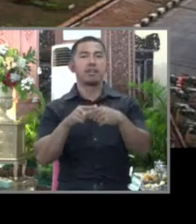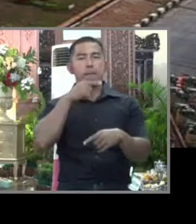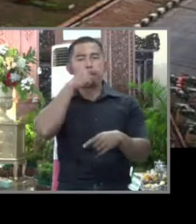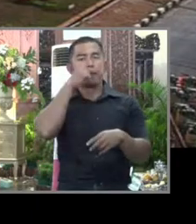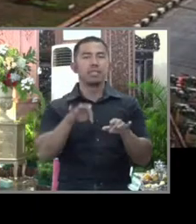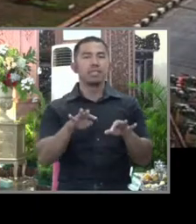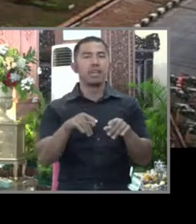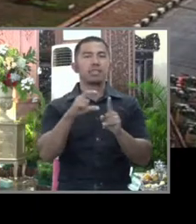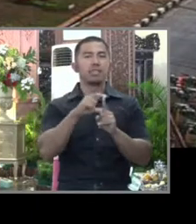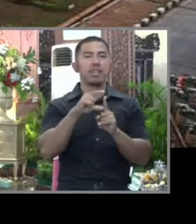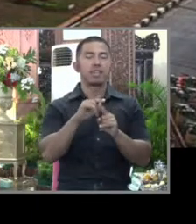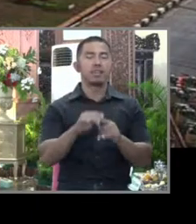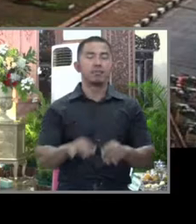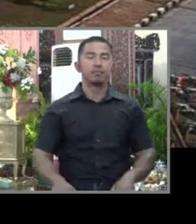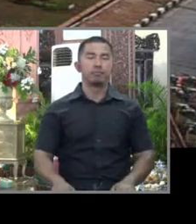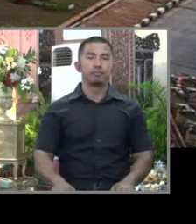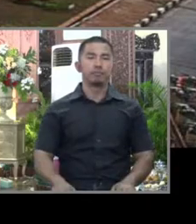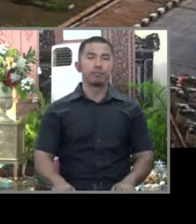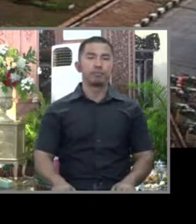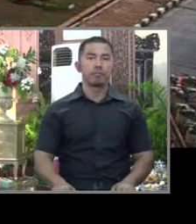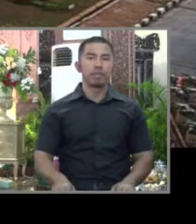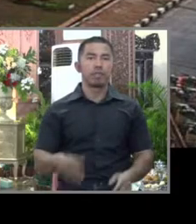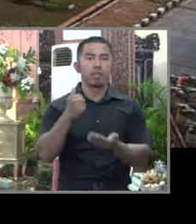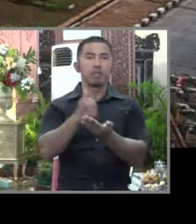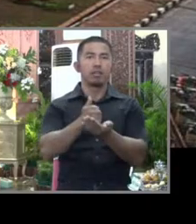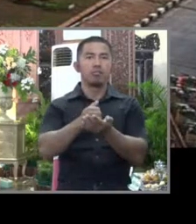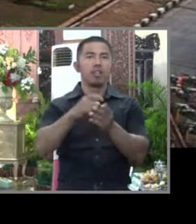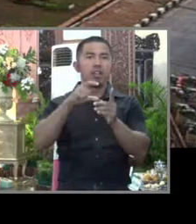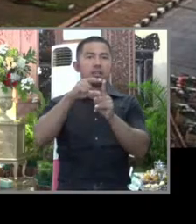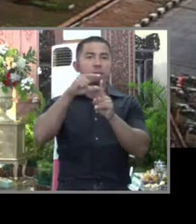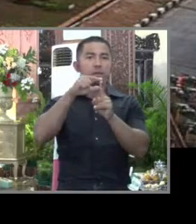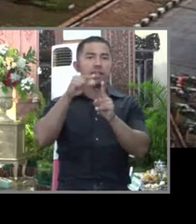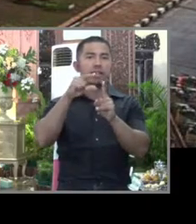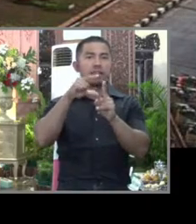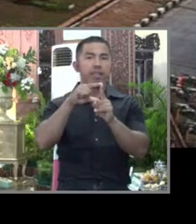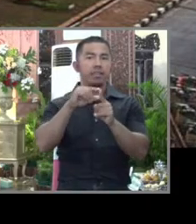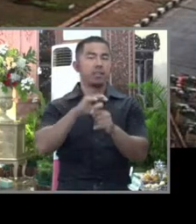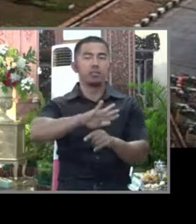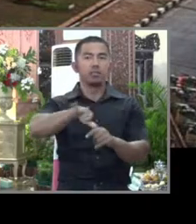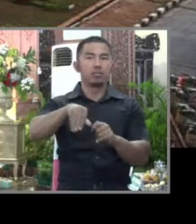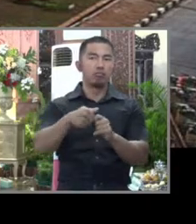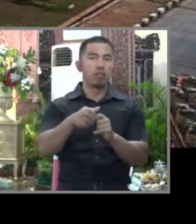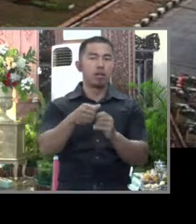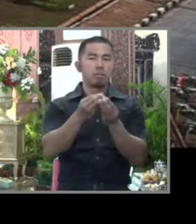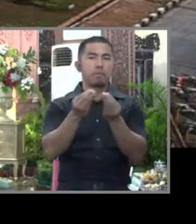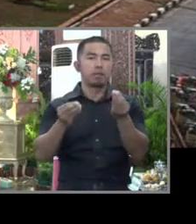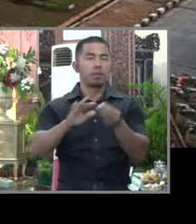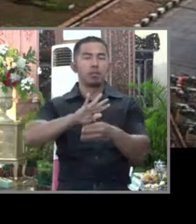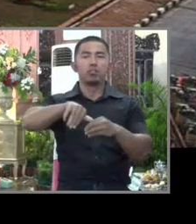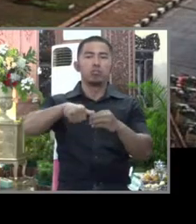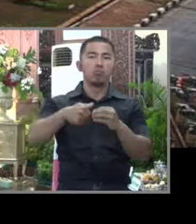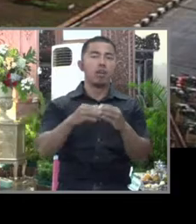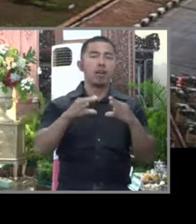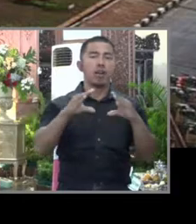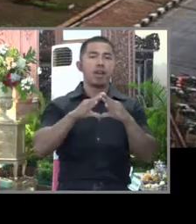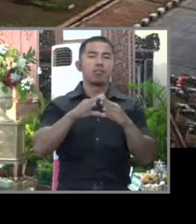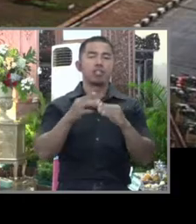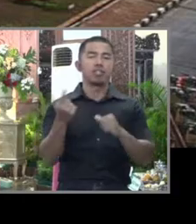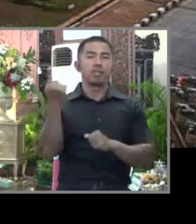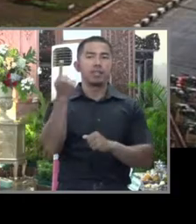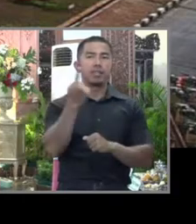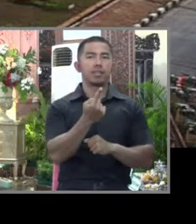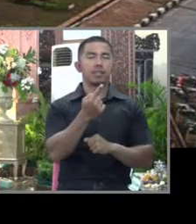asisten pak ketua DPRD beserta pimpinan maupun seluruh anggota yang hadir